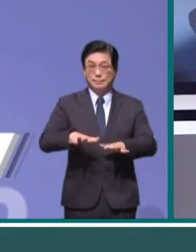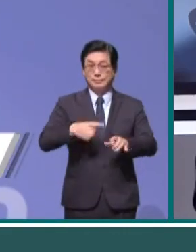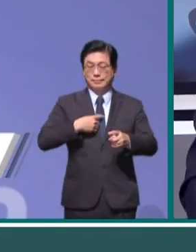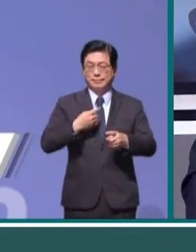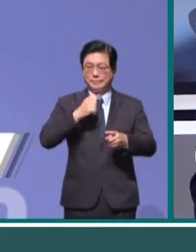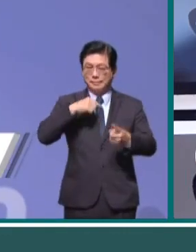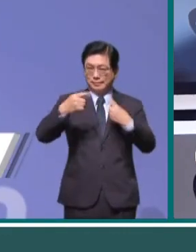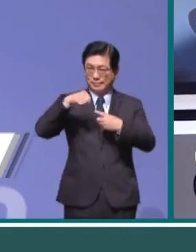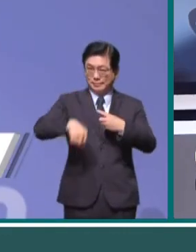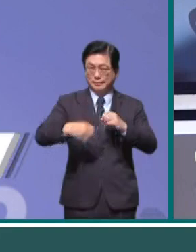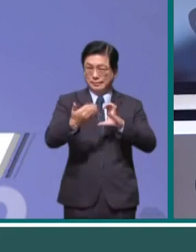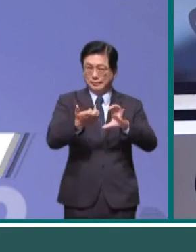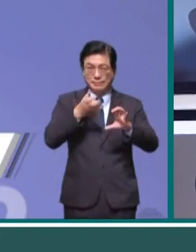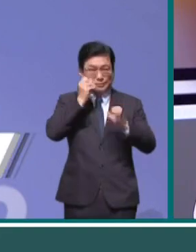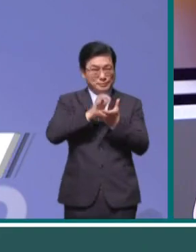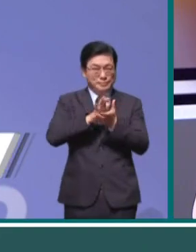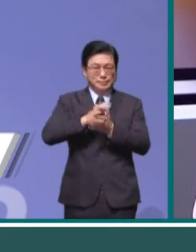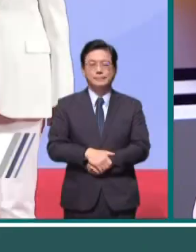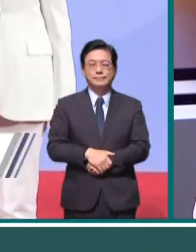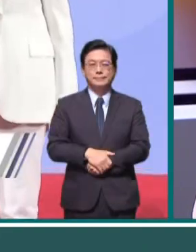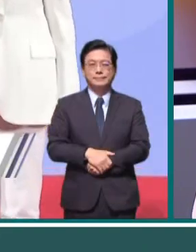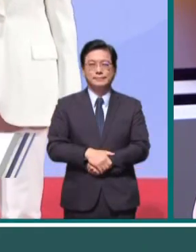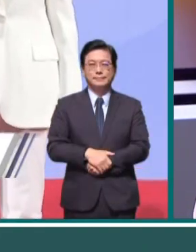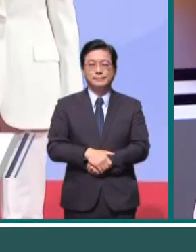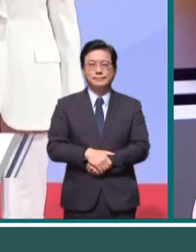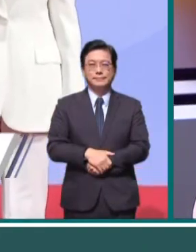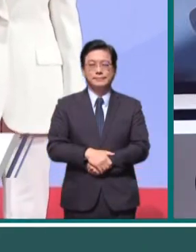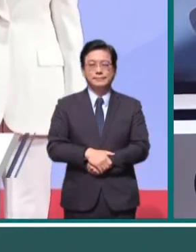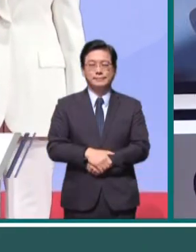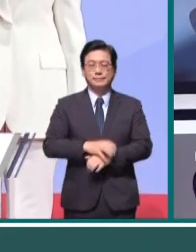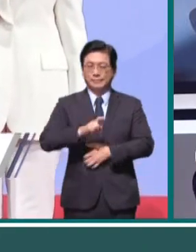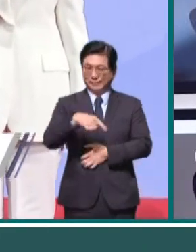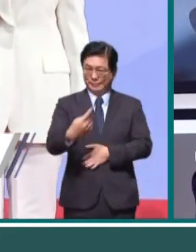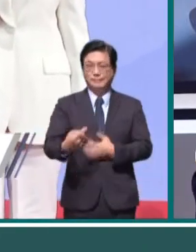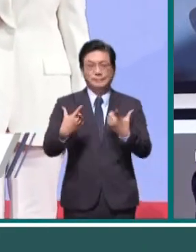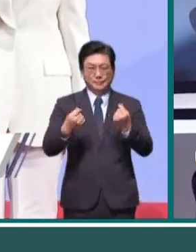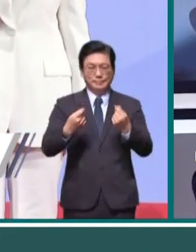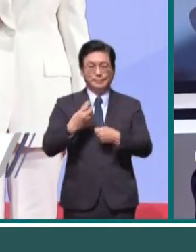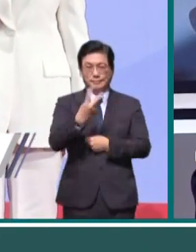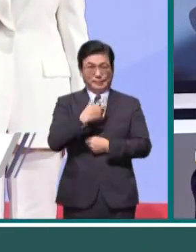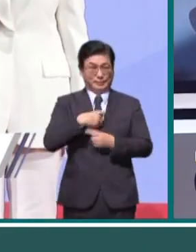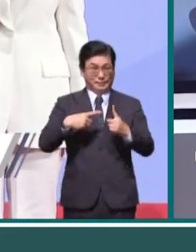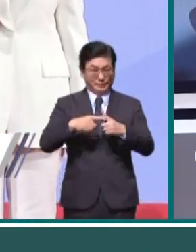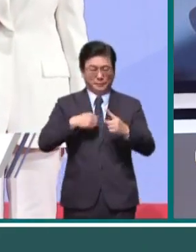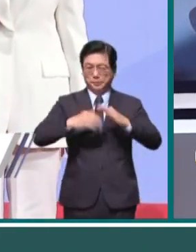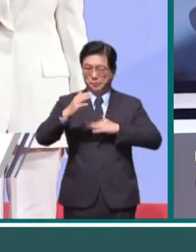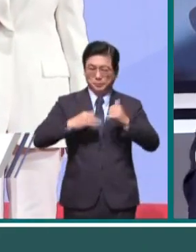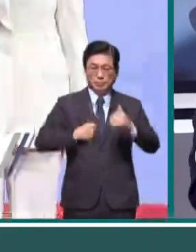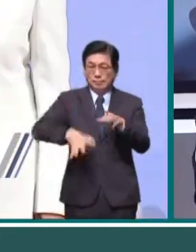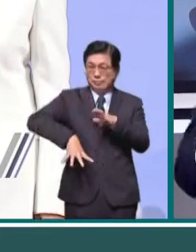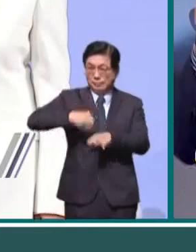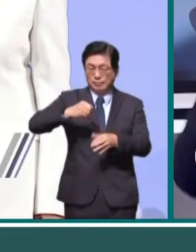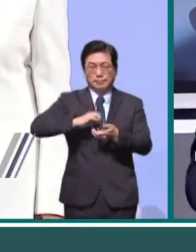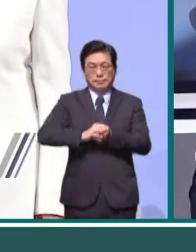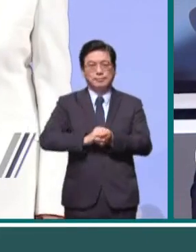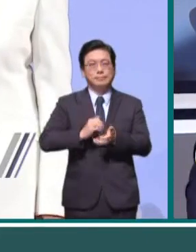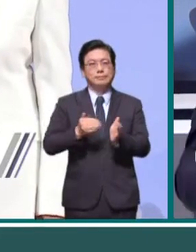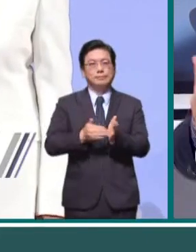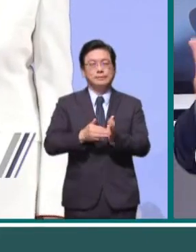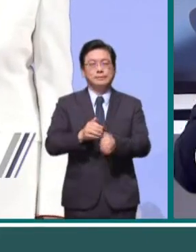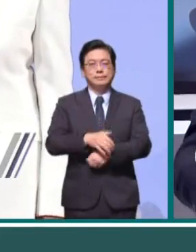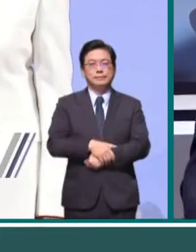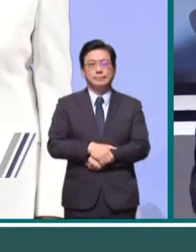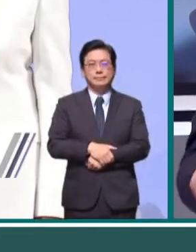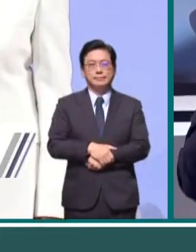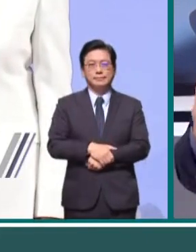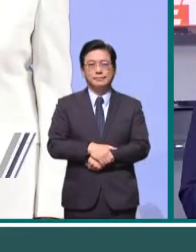我失望的是三立吕慧敏提问的那一题，你是否赞成被统一？这一题就是博伟，如果我们来回答，一定是